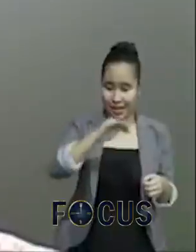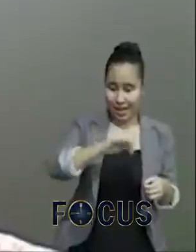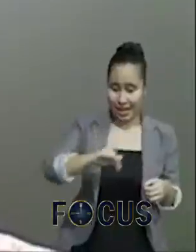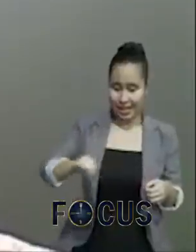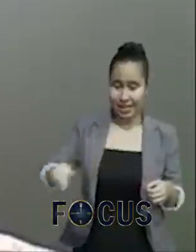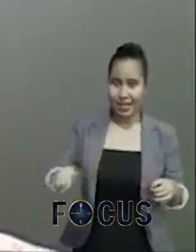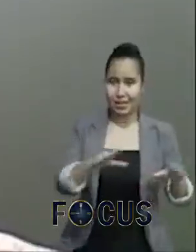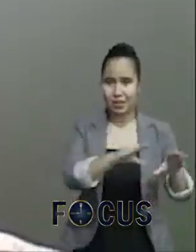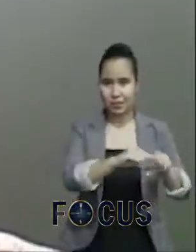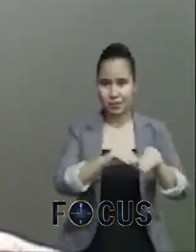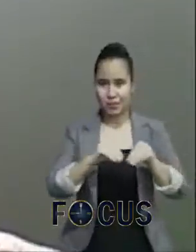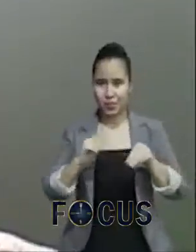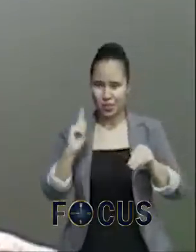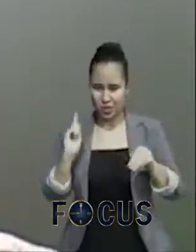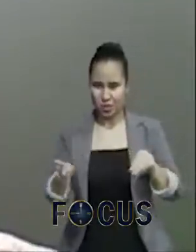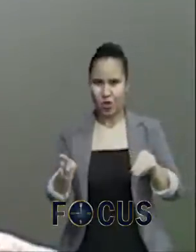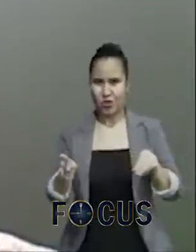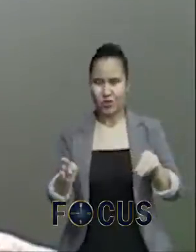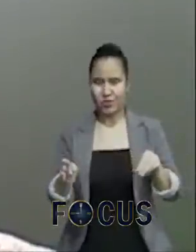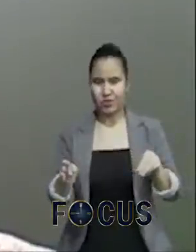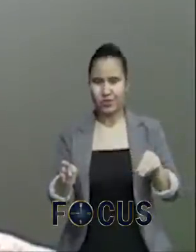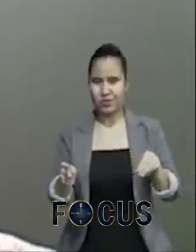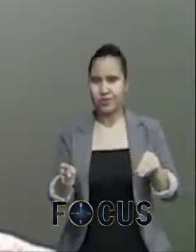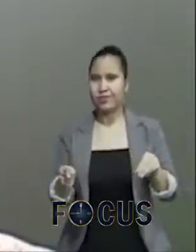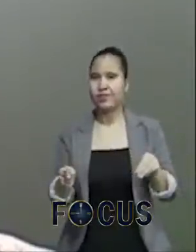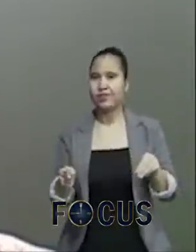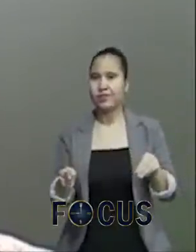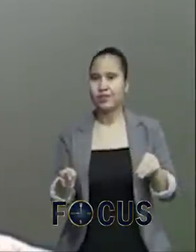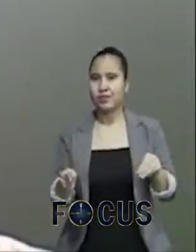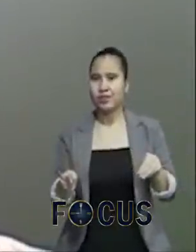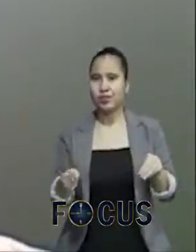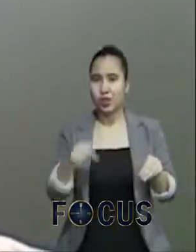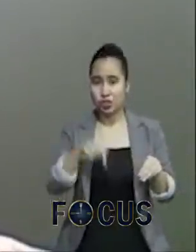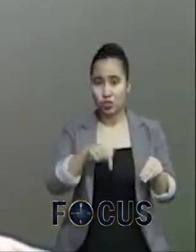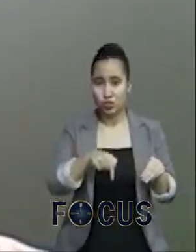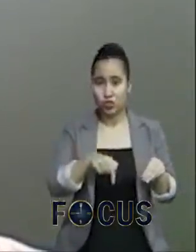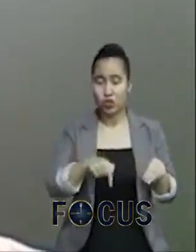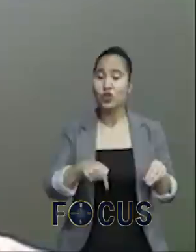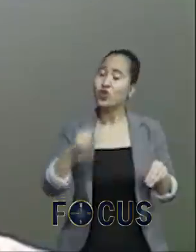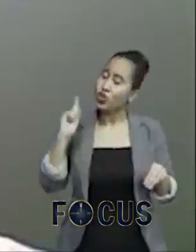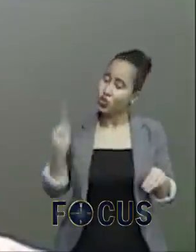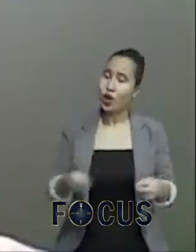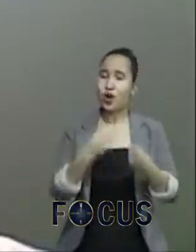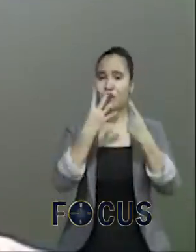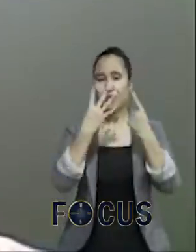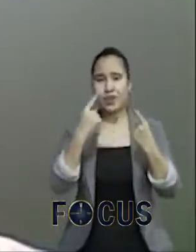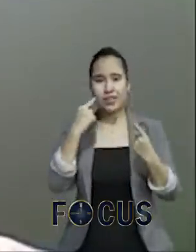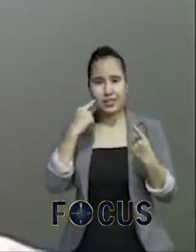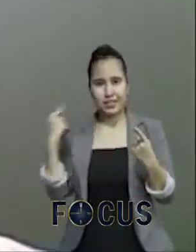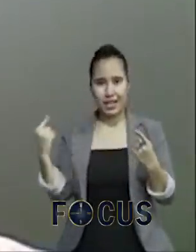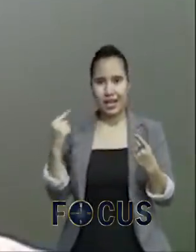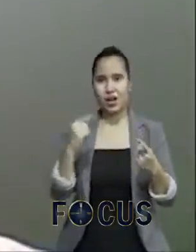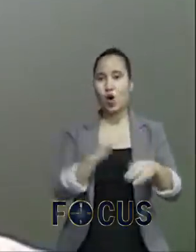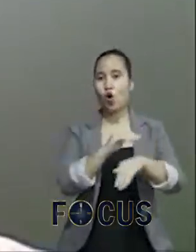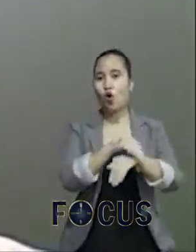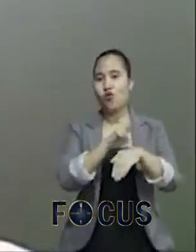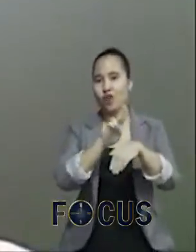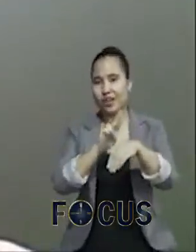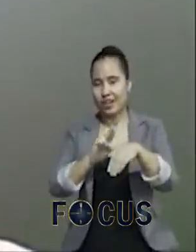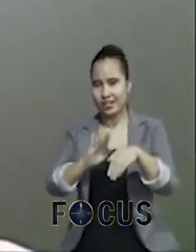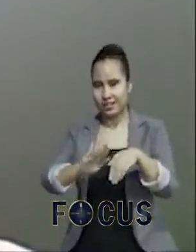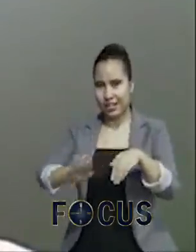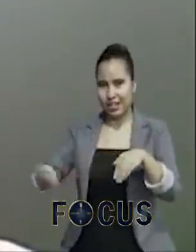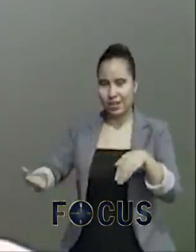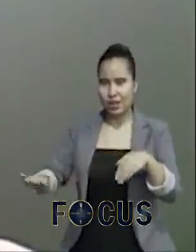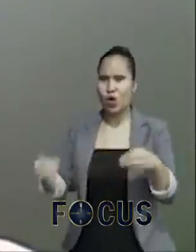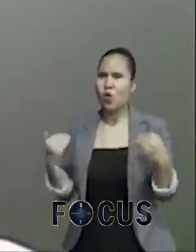quarantainemaatregelen toch nog steeds zullen zijn zoals het nu wordt gezien. Dus toch 14 dagen in overheidsquarantaine. En de